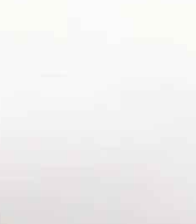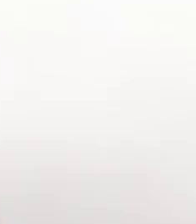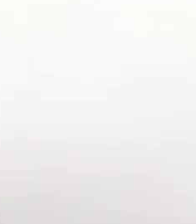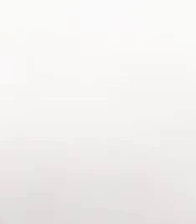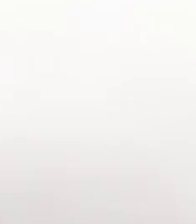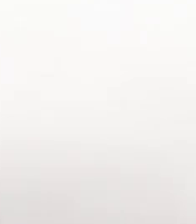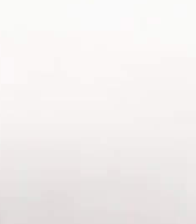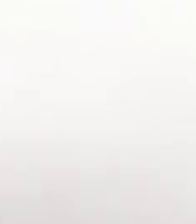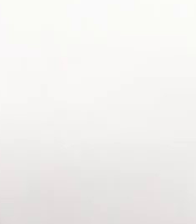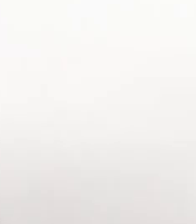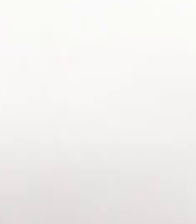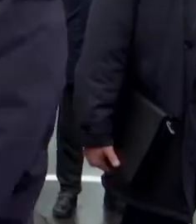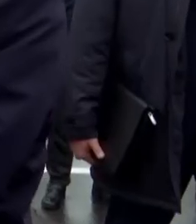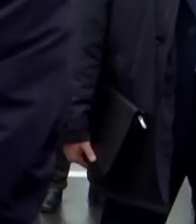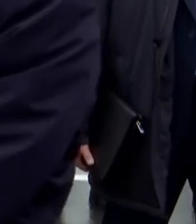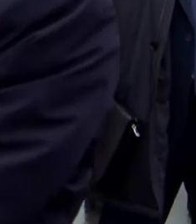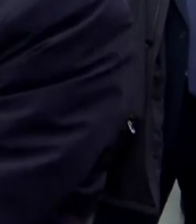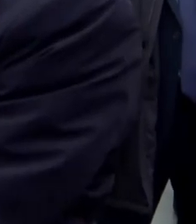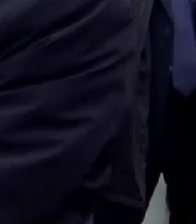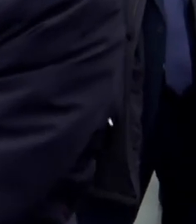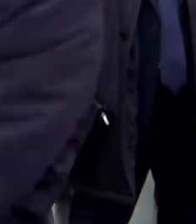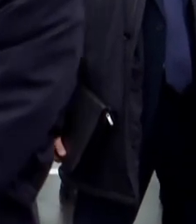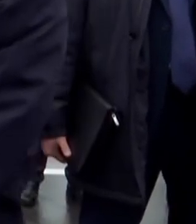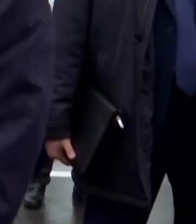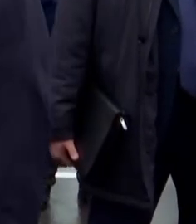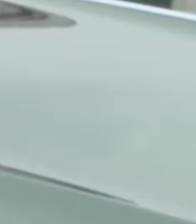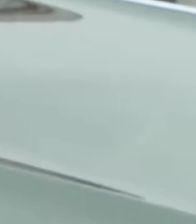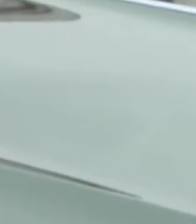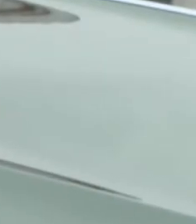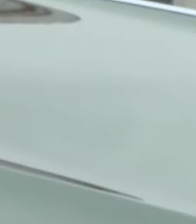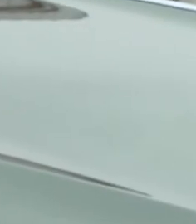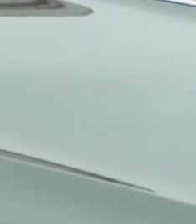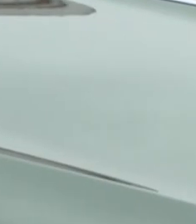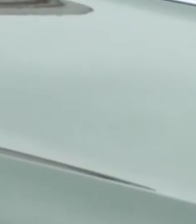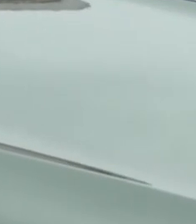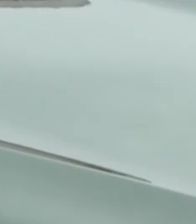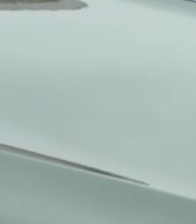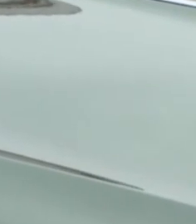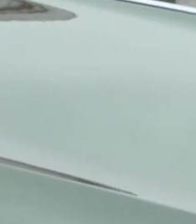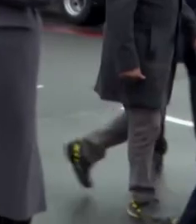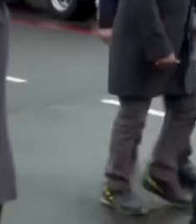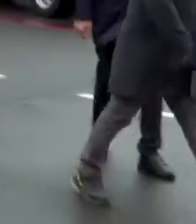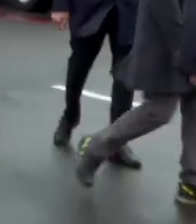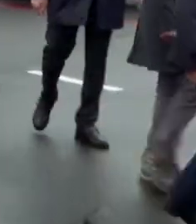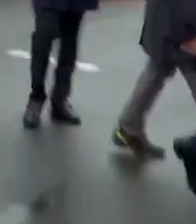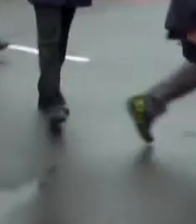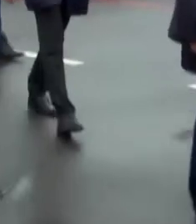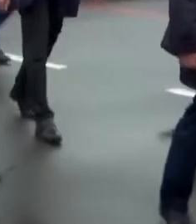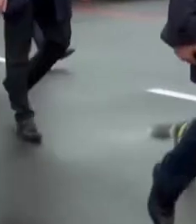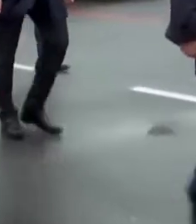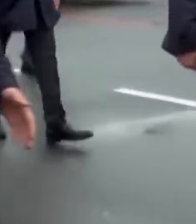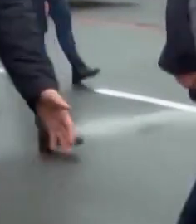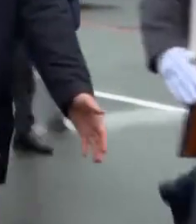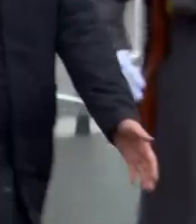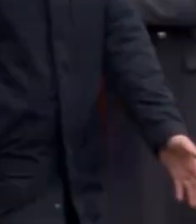саммите будут подписаны Астанинский акт и Астанинская декларация, а также принят ряд важных решений в сфере экономики, торговли, транспорта,